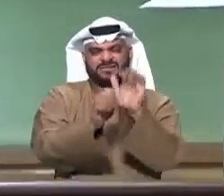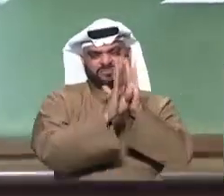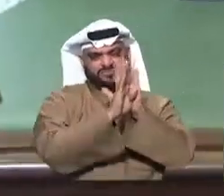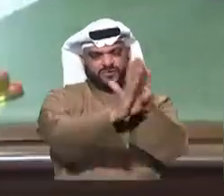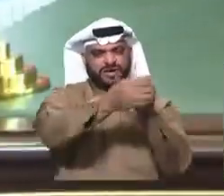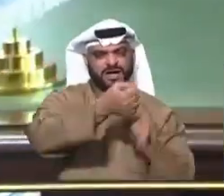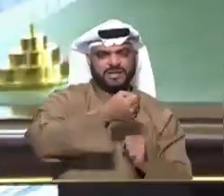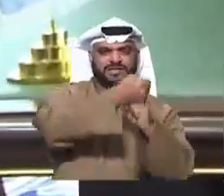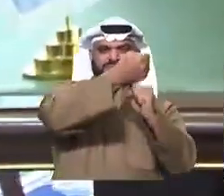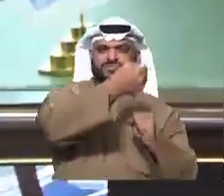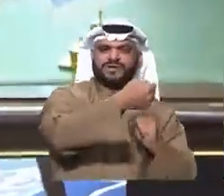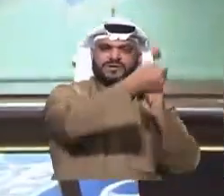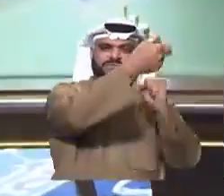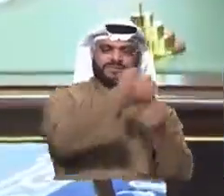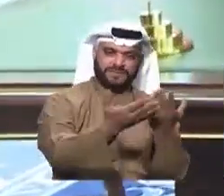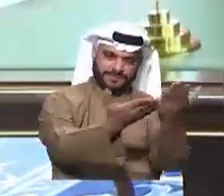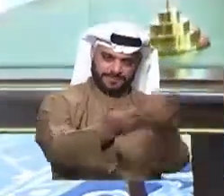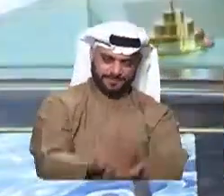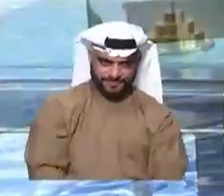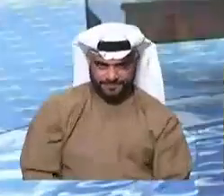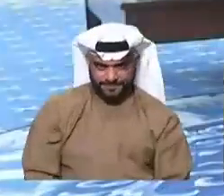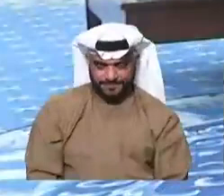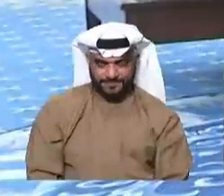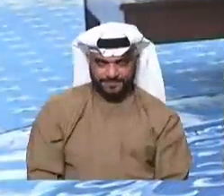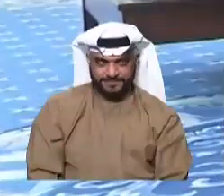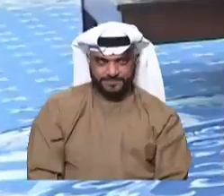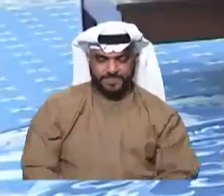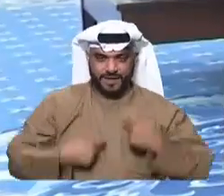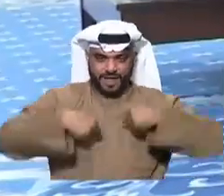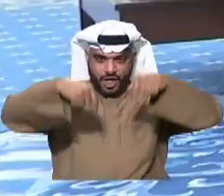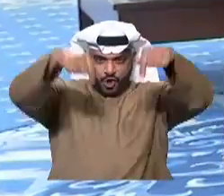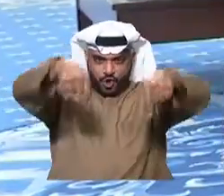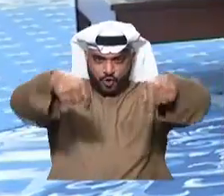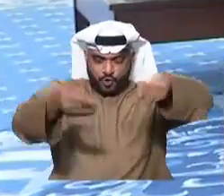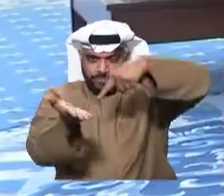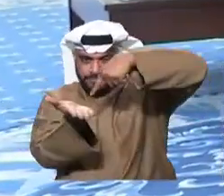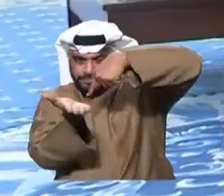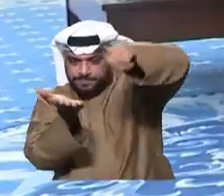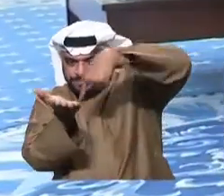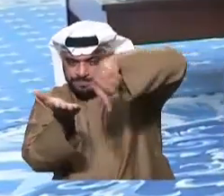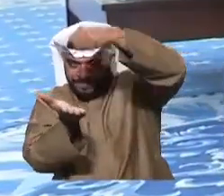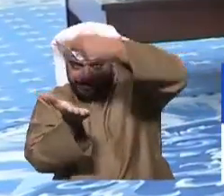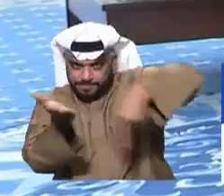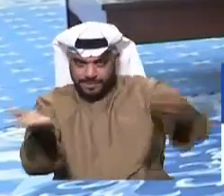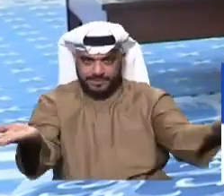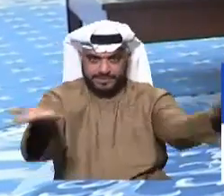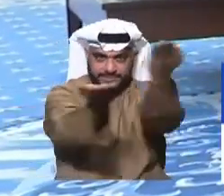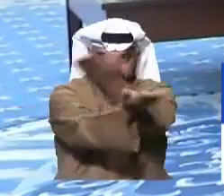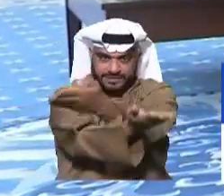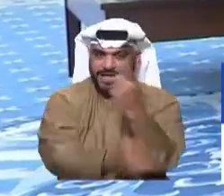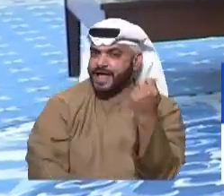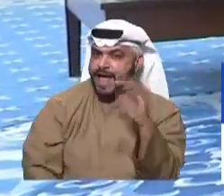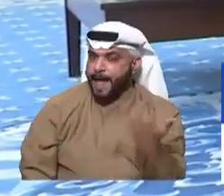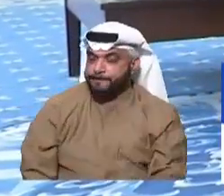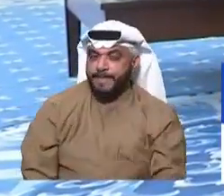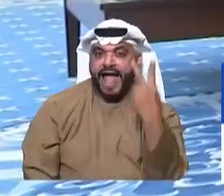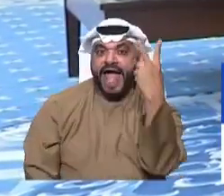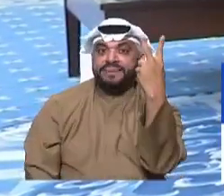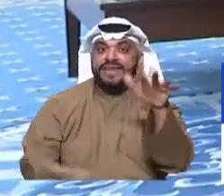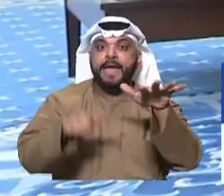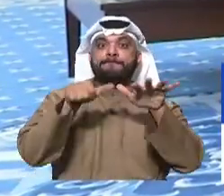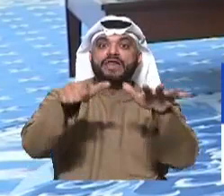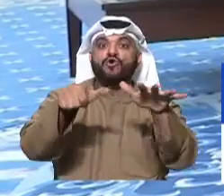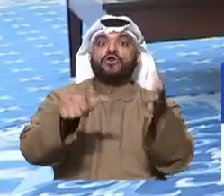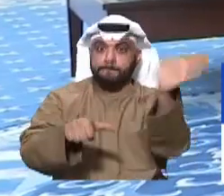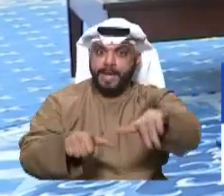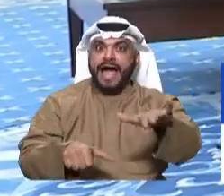النازحين في الجمهورية اليمنية. اليوم اللي وقعناها بقيمة 2 مليون من أصل 20 مليون، وهي أول